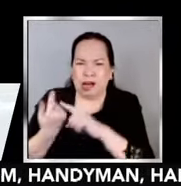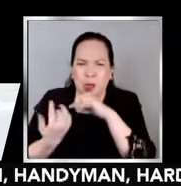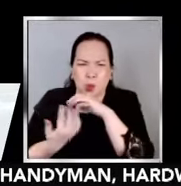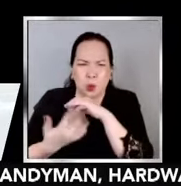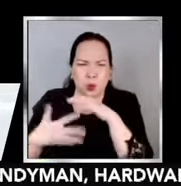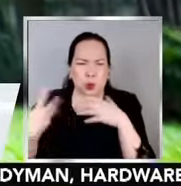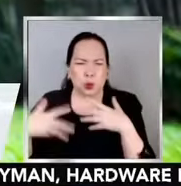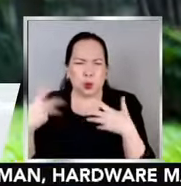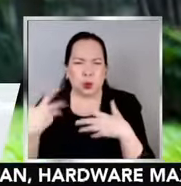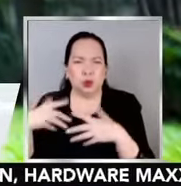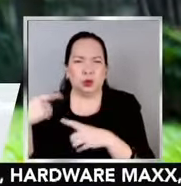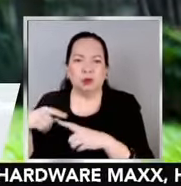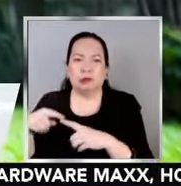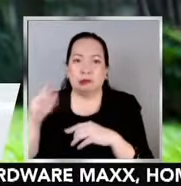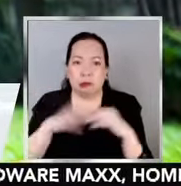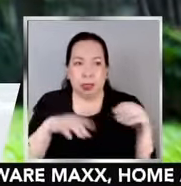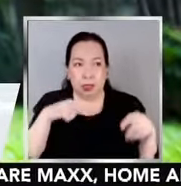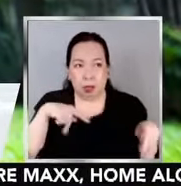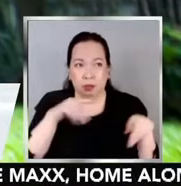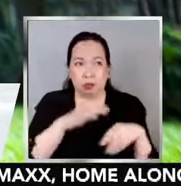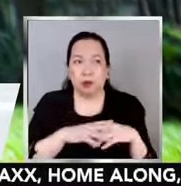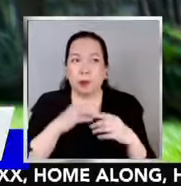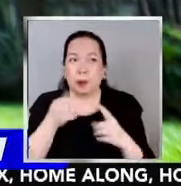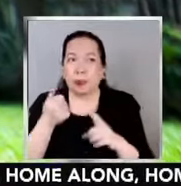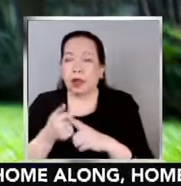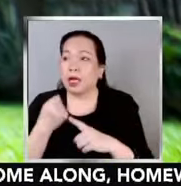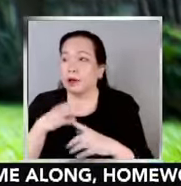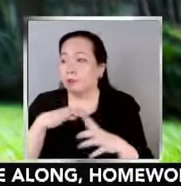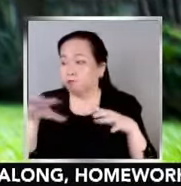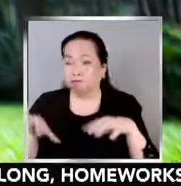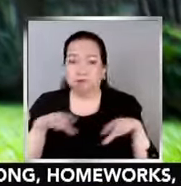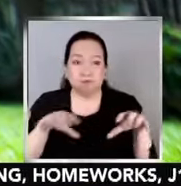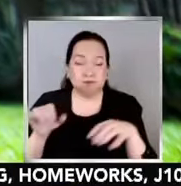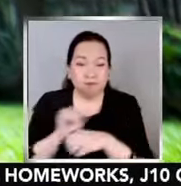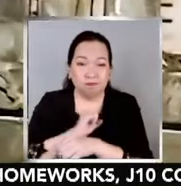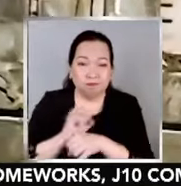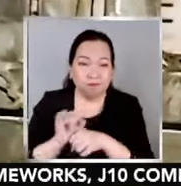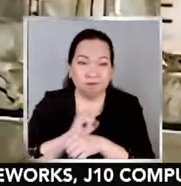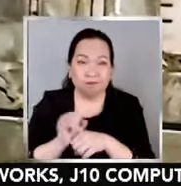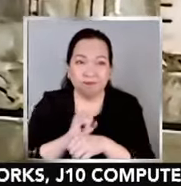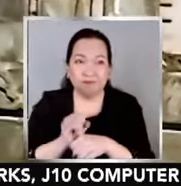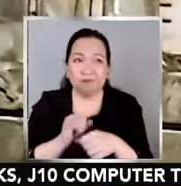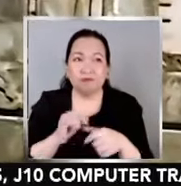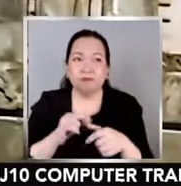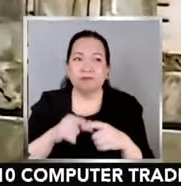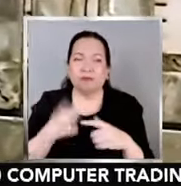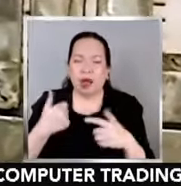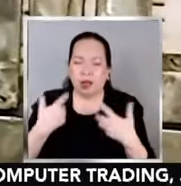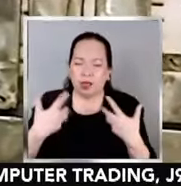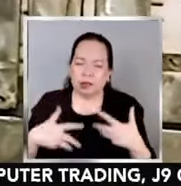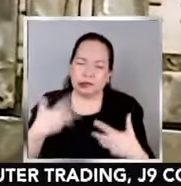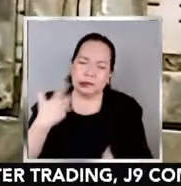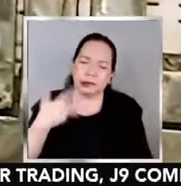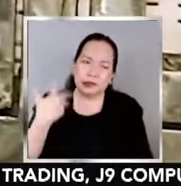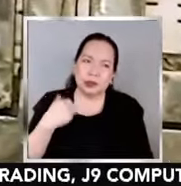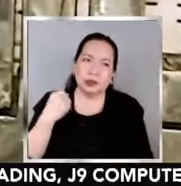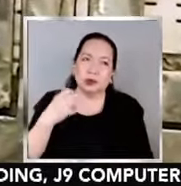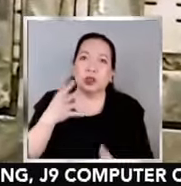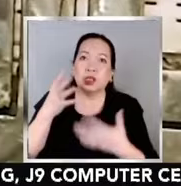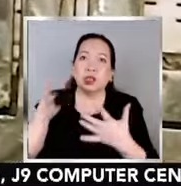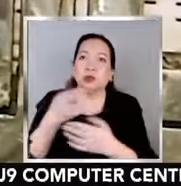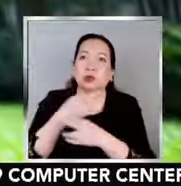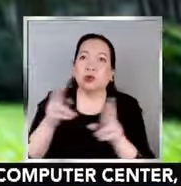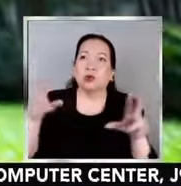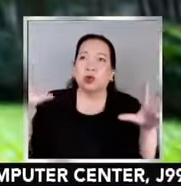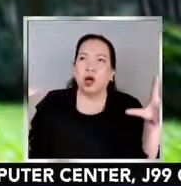tuwing mainit sa labas. Pwedeng sobrang aktibo nila, tumaas ang kanilang heart rate at nag-init ang kanilang katawan. Pwede rin naiwan sila sa isang kwarto na walang ventilation.